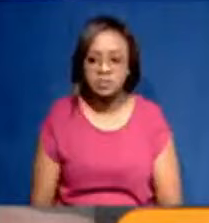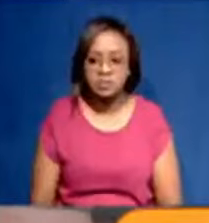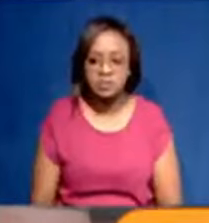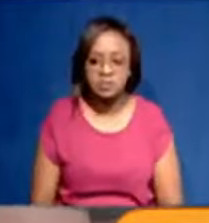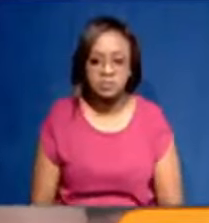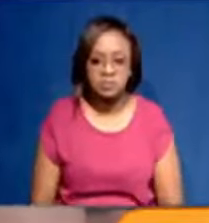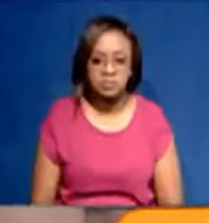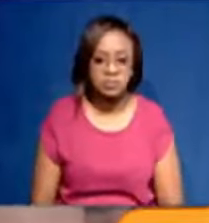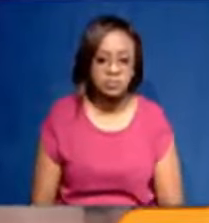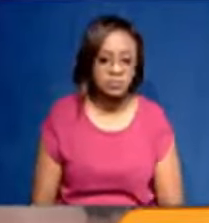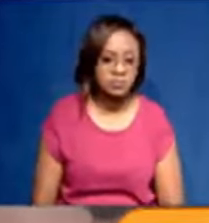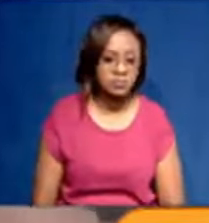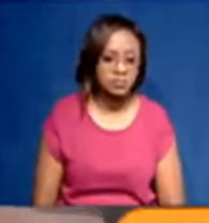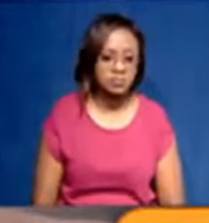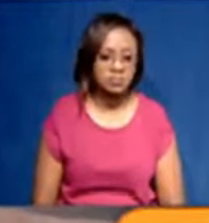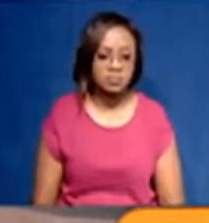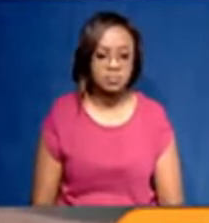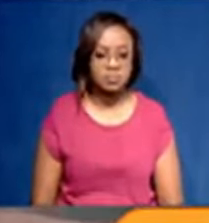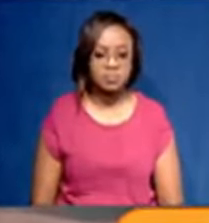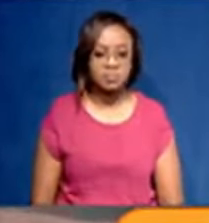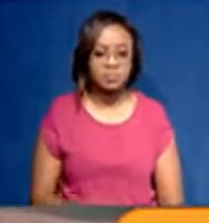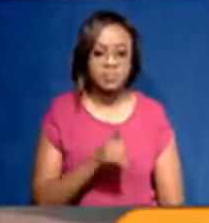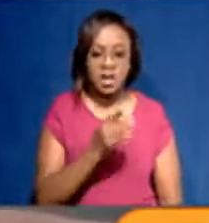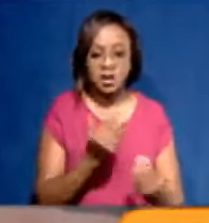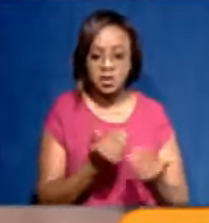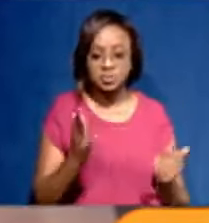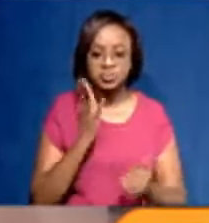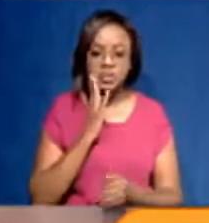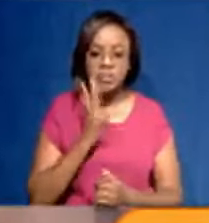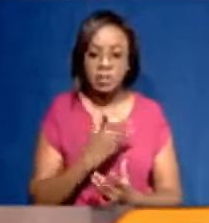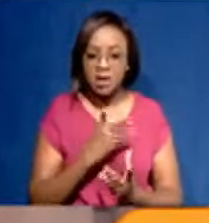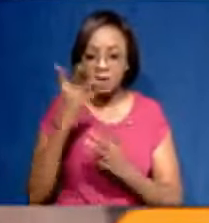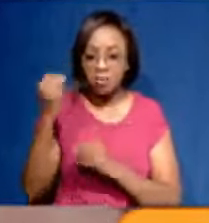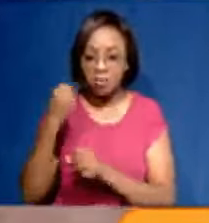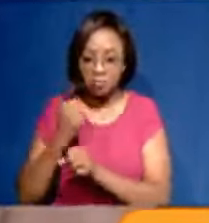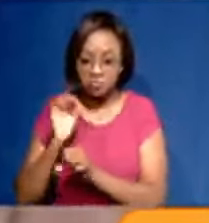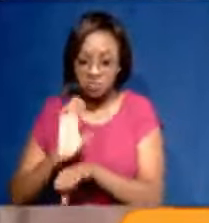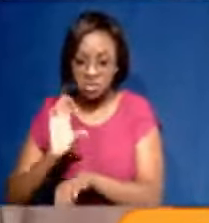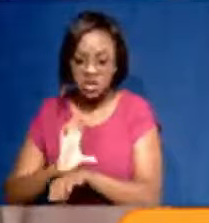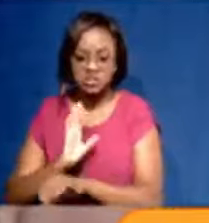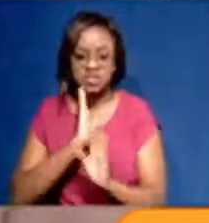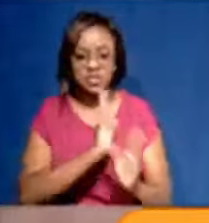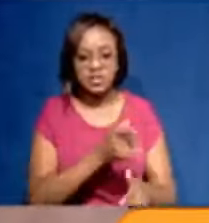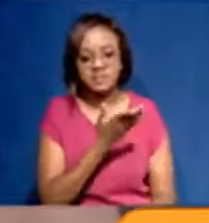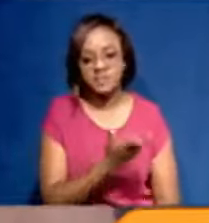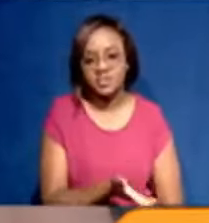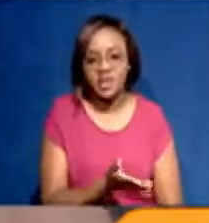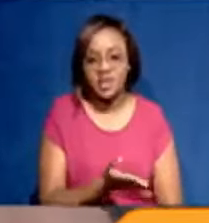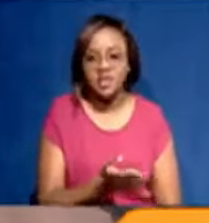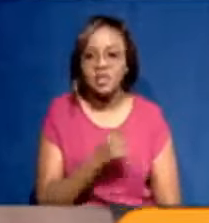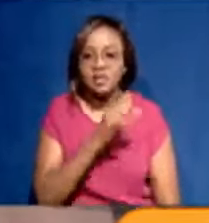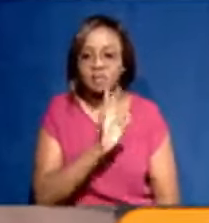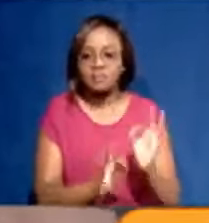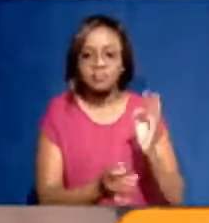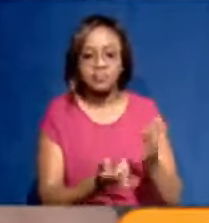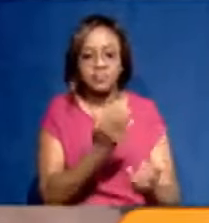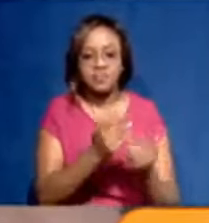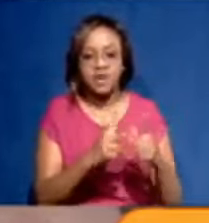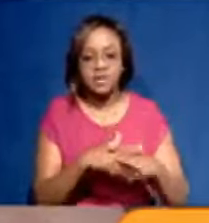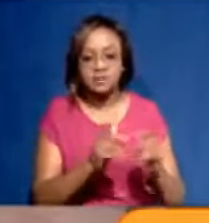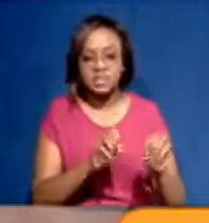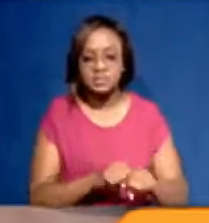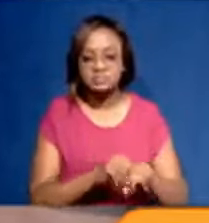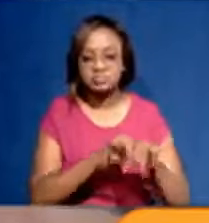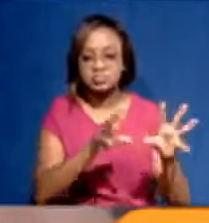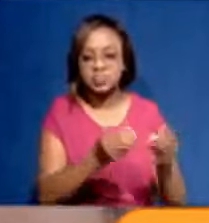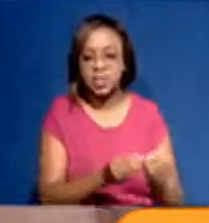imeshika hapa na watoto walikuwa wameachwa na mama yao wawili wakiwa wamelala, na moto ikashika na ikaweza kuwachoma